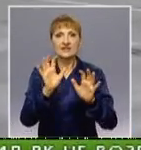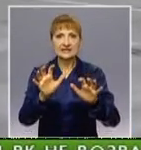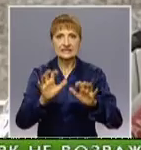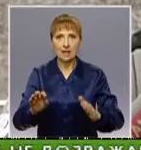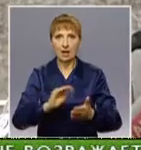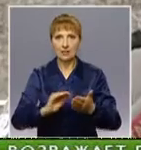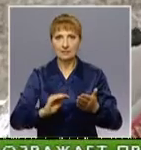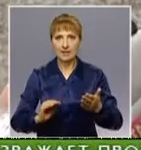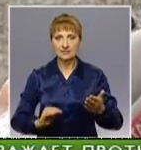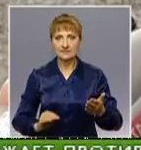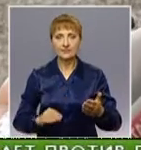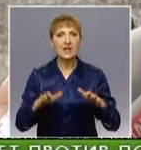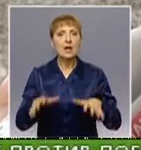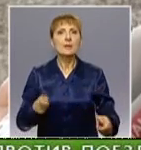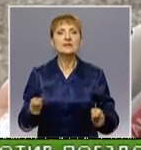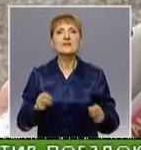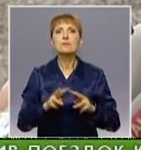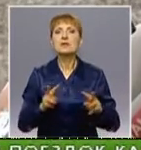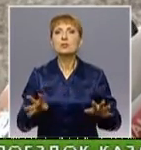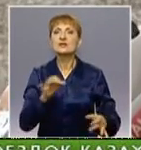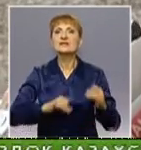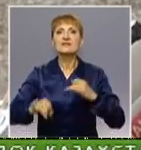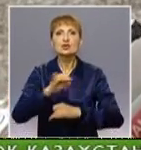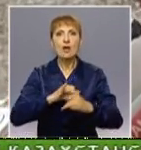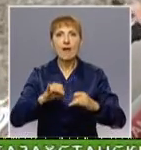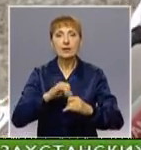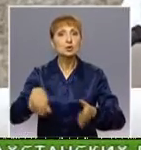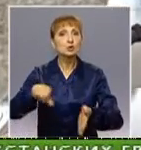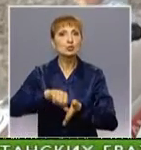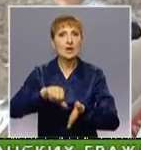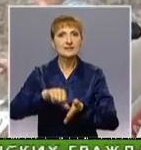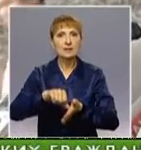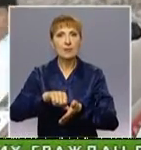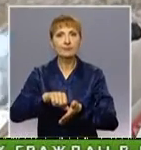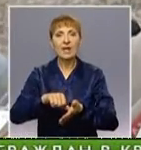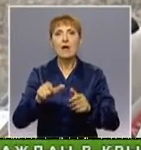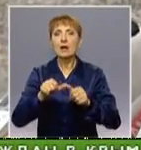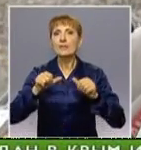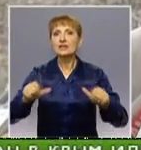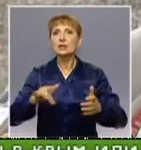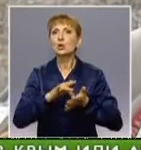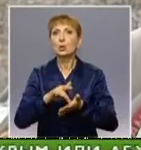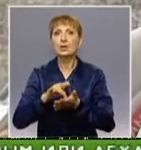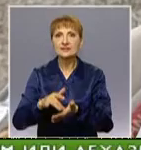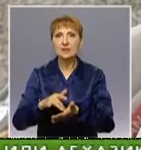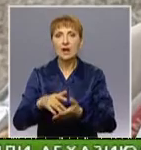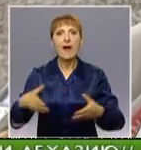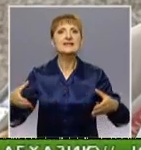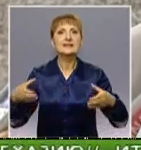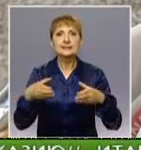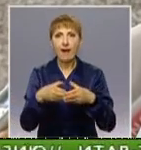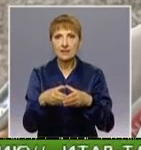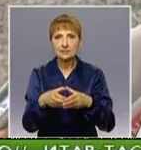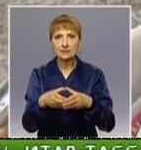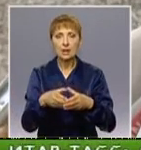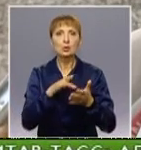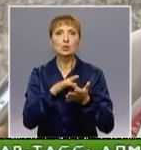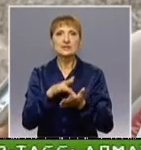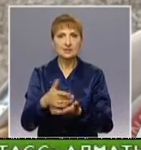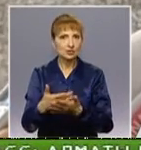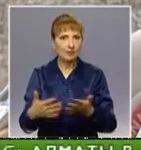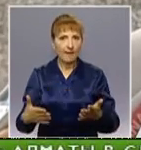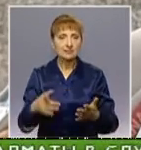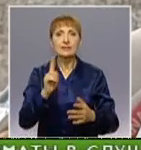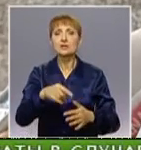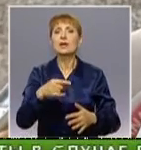законодательство. Под председательством министра было проведено совещание с участием комитета туризма, ассоциации, туристической ассоциации,